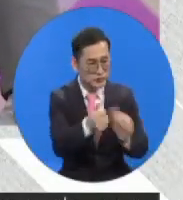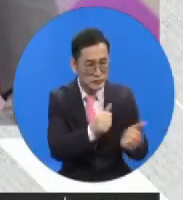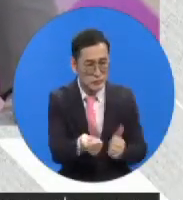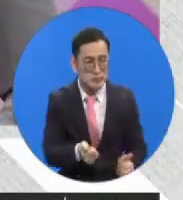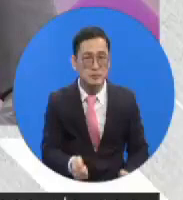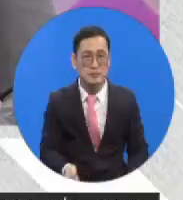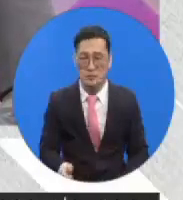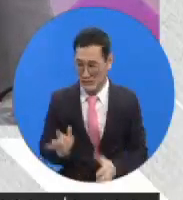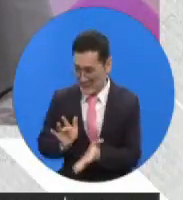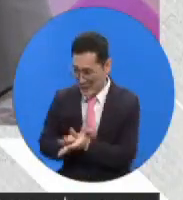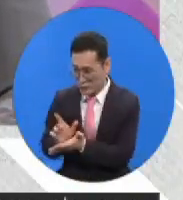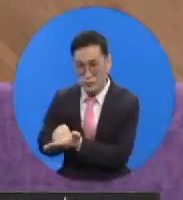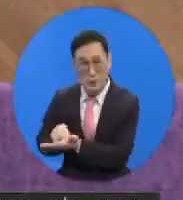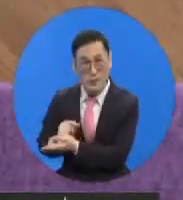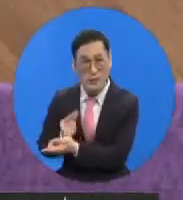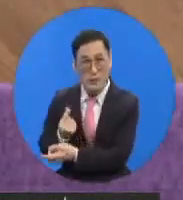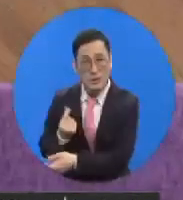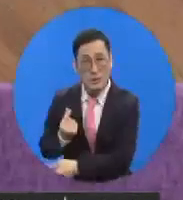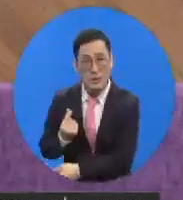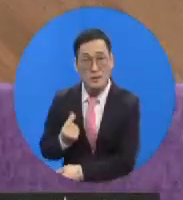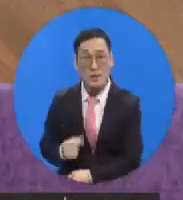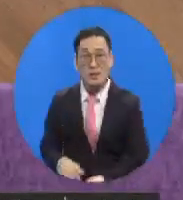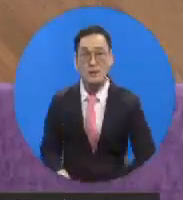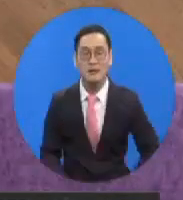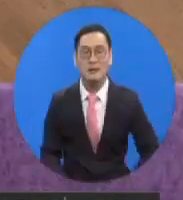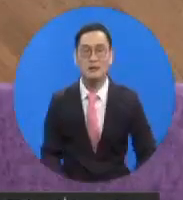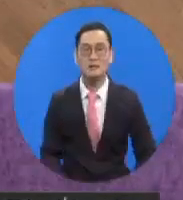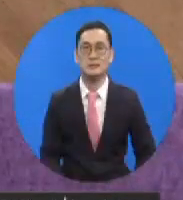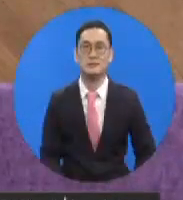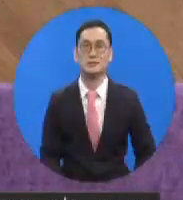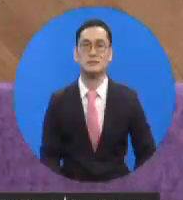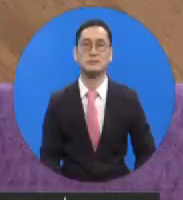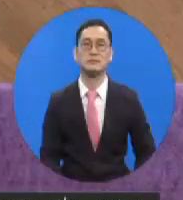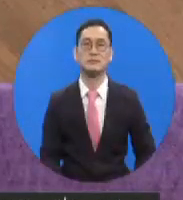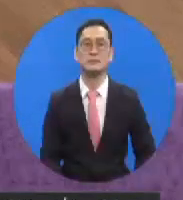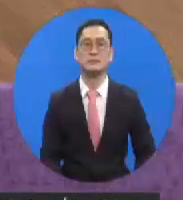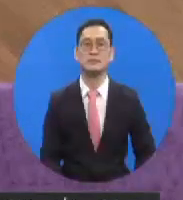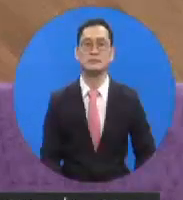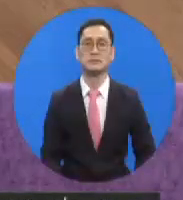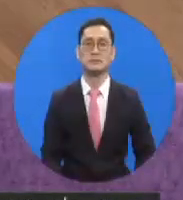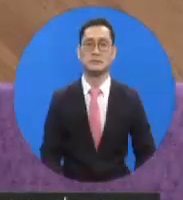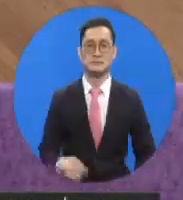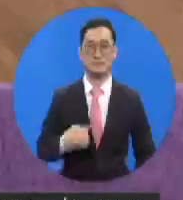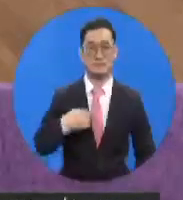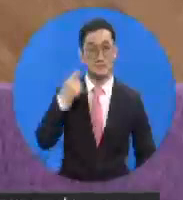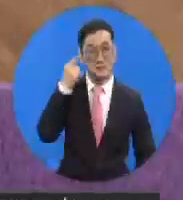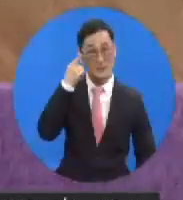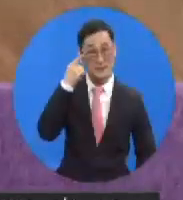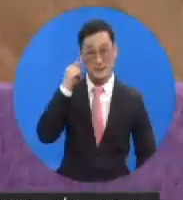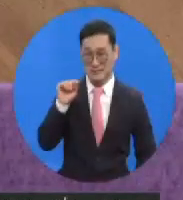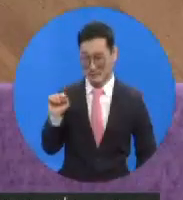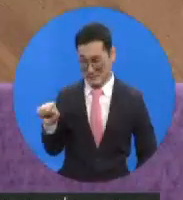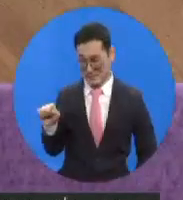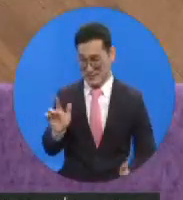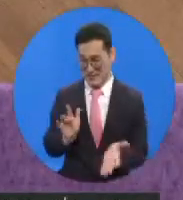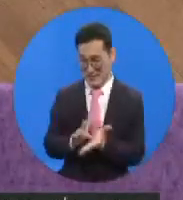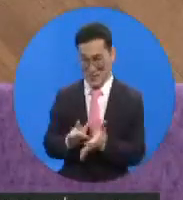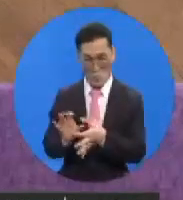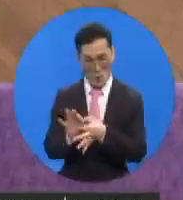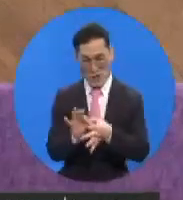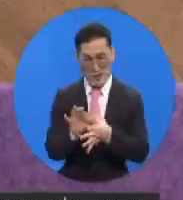글쎄요, 이 부분은 뭐 의미를 두려면 둘 수도 있지만 저 스스로는 개인적으로는 큰 의미는 없다 이렇게 보고 있습니다.